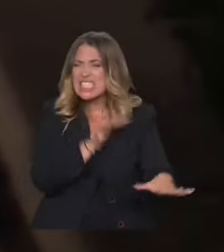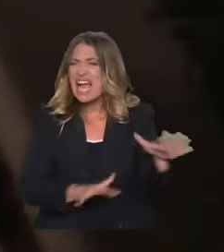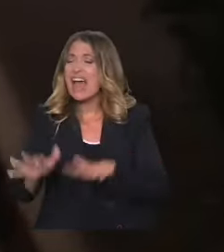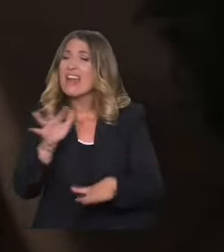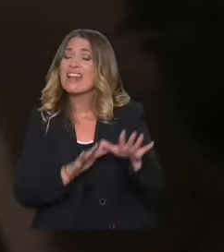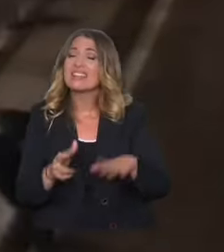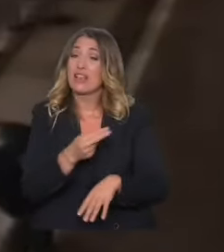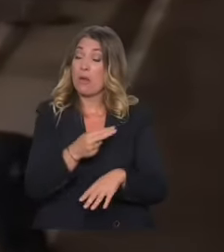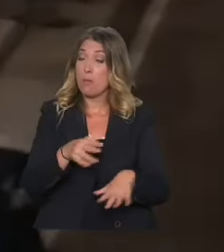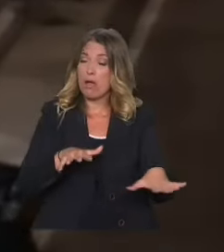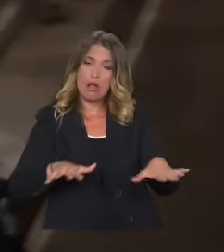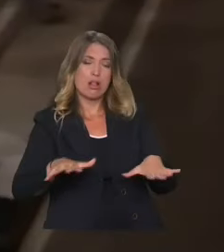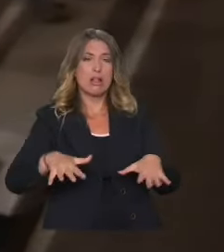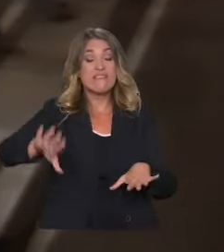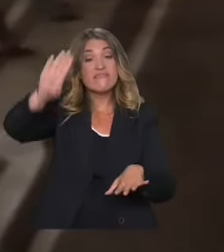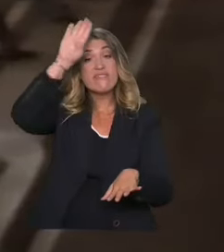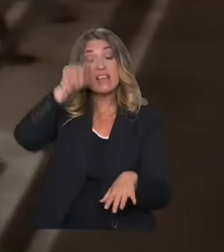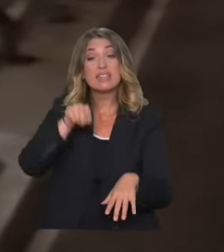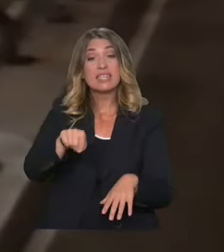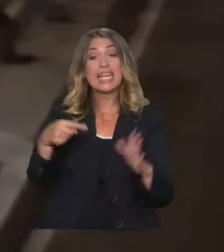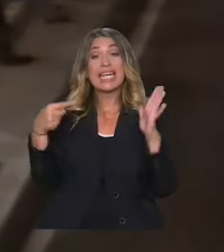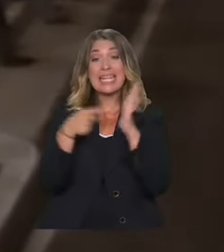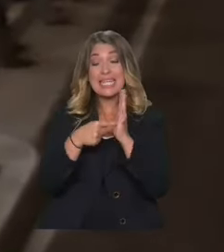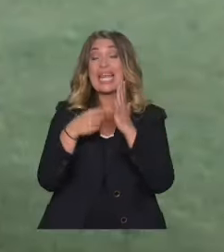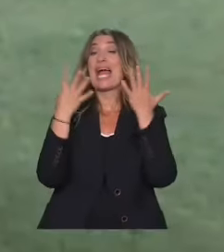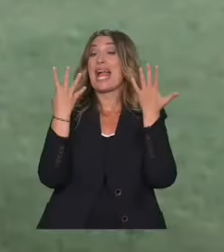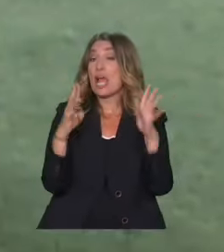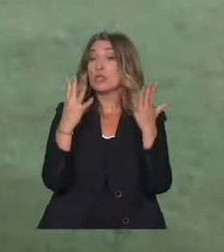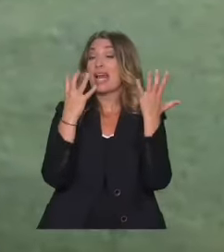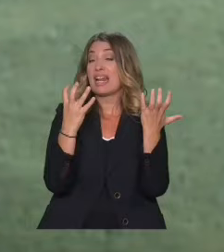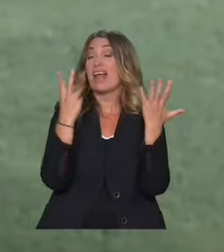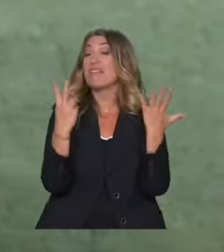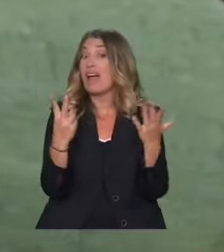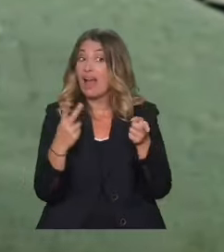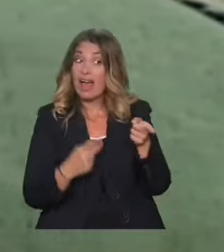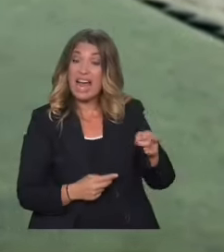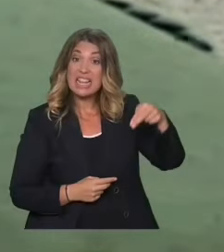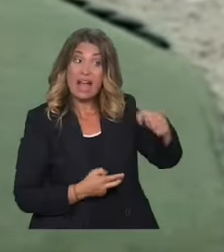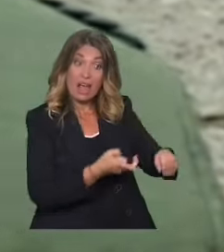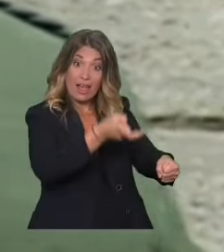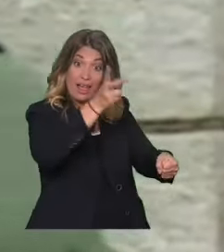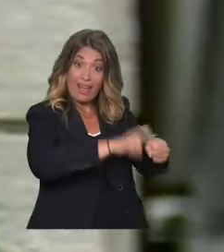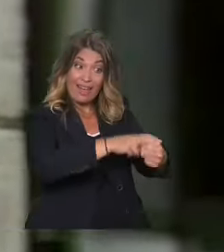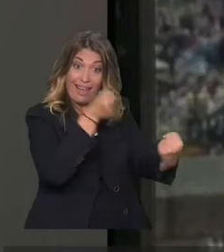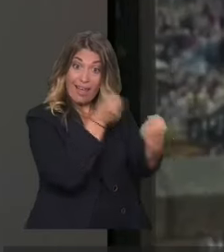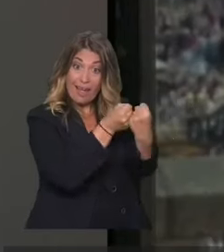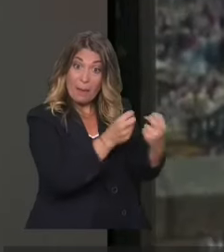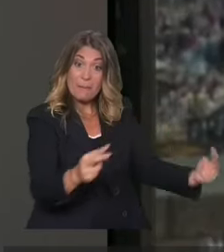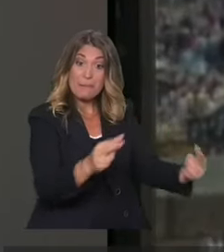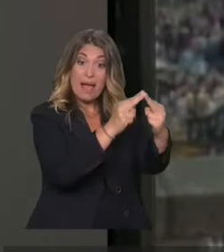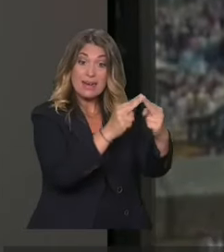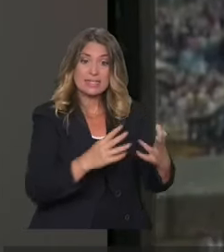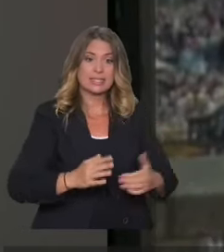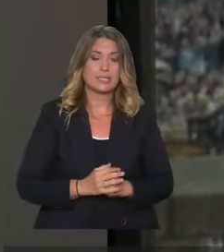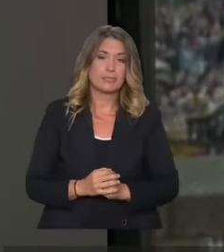χειρότερο πλήγμα στη μοναρχία φαίνεται πως ήλθε το 1997 με τον θάνατο της Νταϊάννα σε τροχαίο στο Παρίσι. So what I say